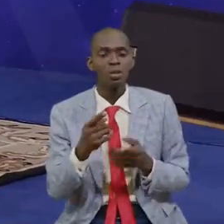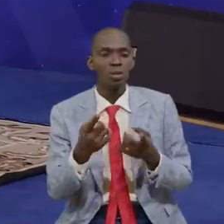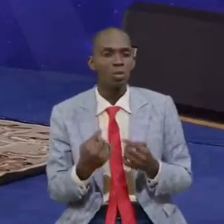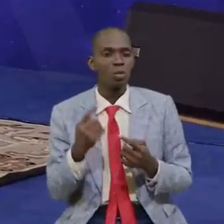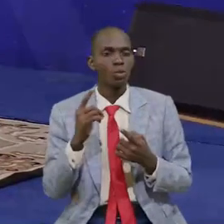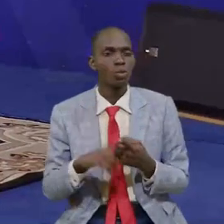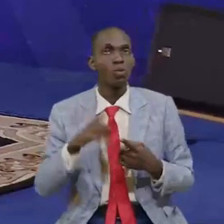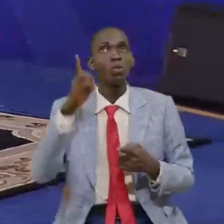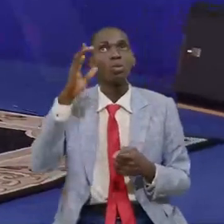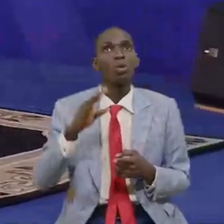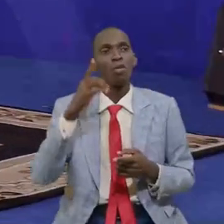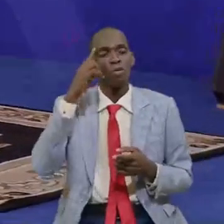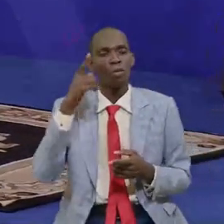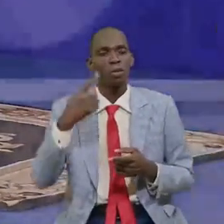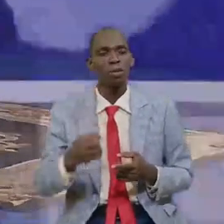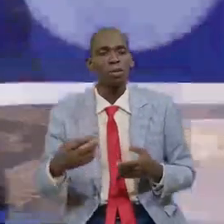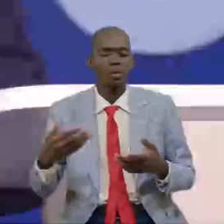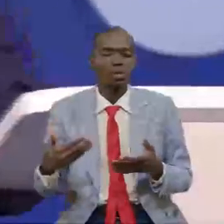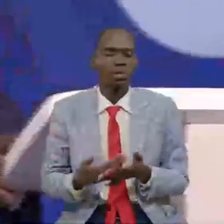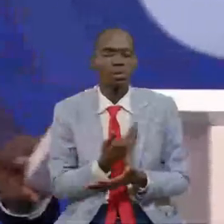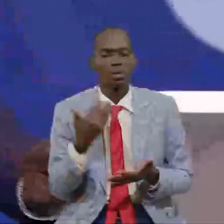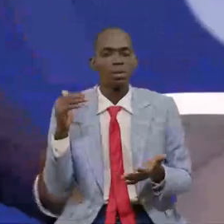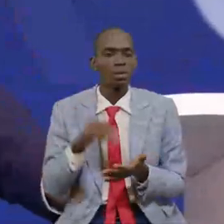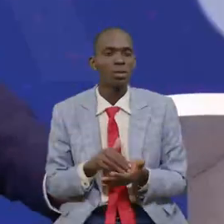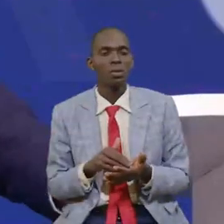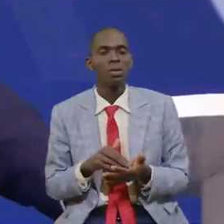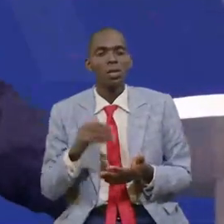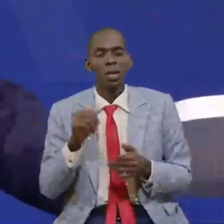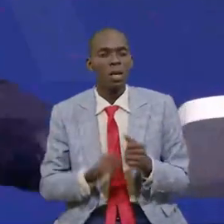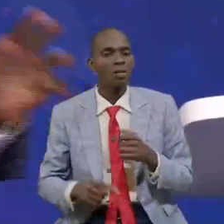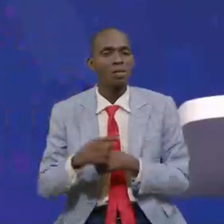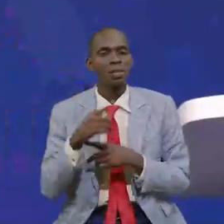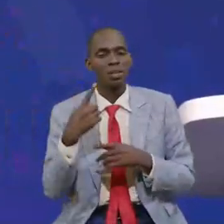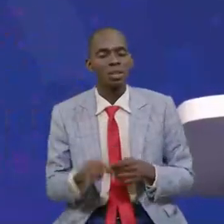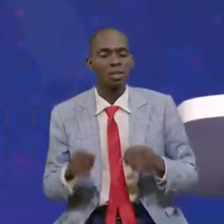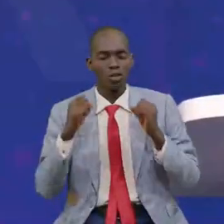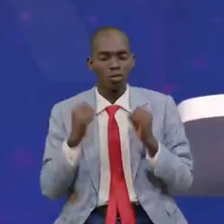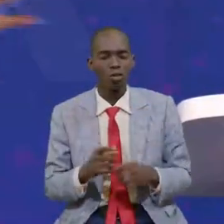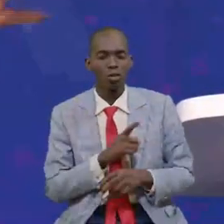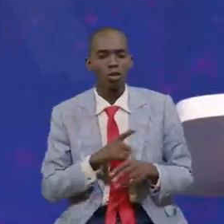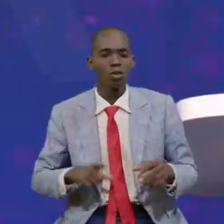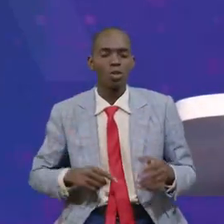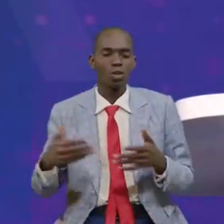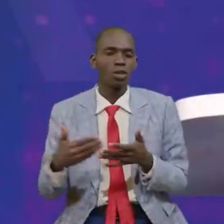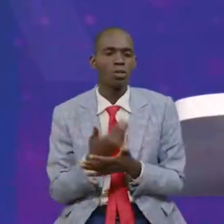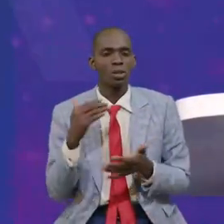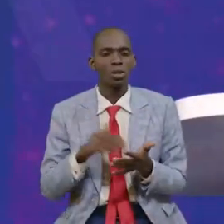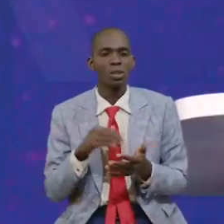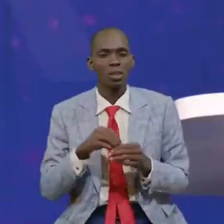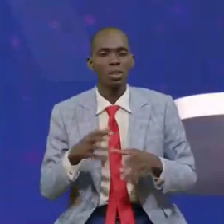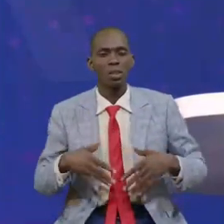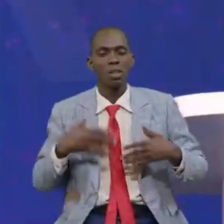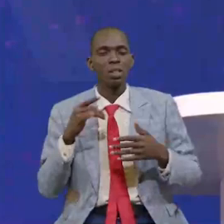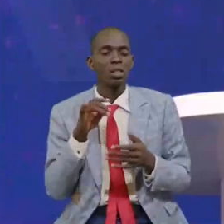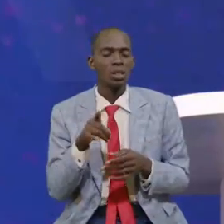vient à Dieu pour le renouvellement chaque jour. La force du Seigneur renouvelée dans sa vie chaque jour. Celui qui s'approche de Dieu